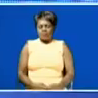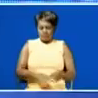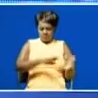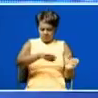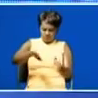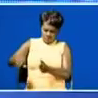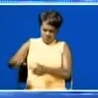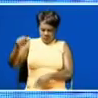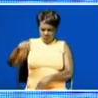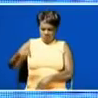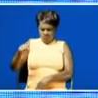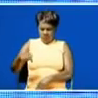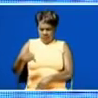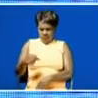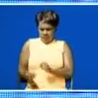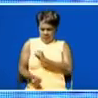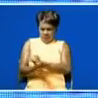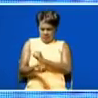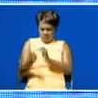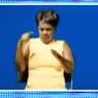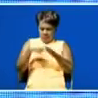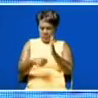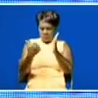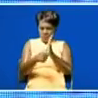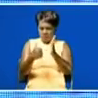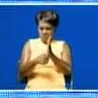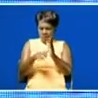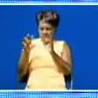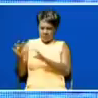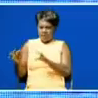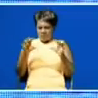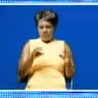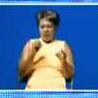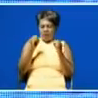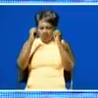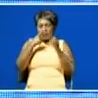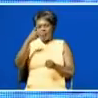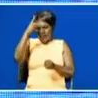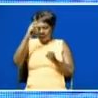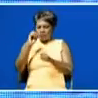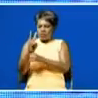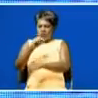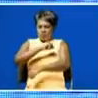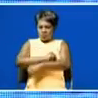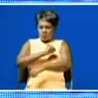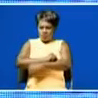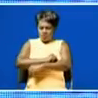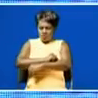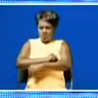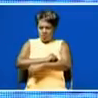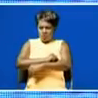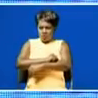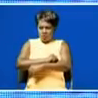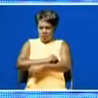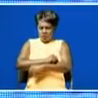Tukiachana na hayo, leo tunakusimulia hali halisi ya taabu na majonzi yanayowakumba wanafunzi na wazazi katika shule ya upili ya Chibujusi